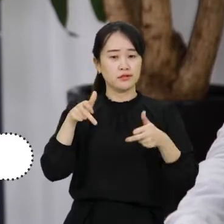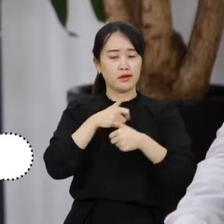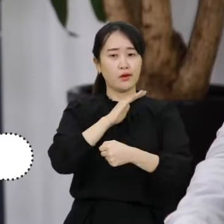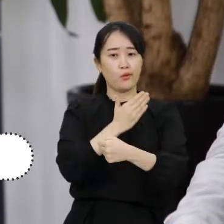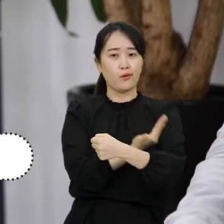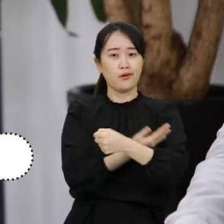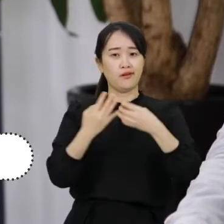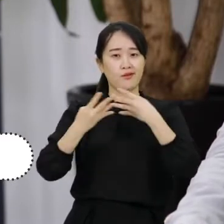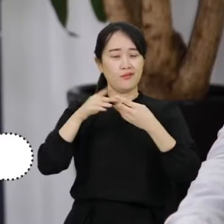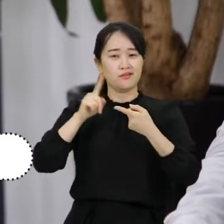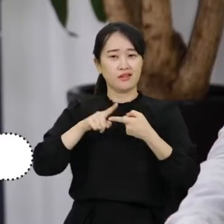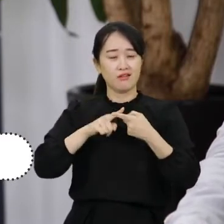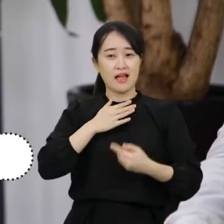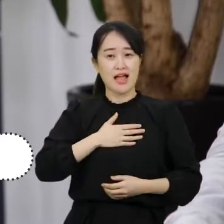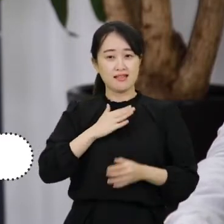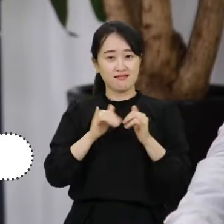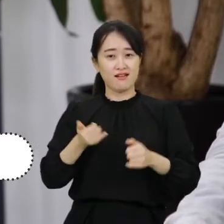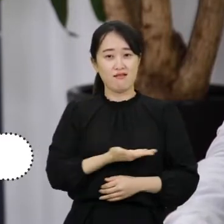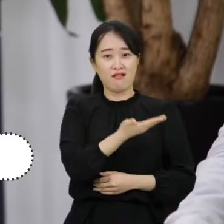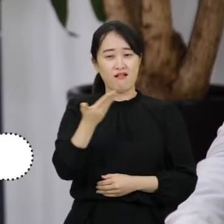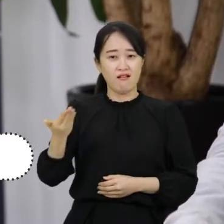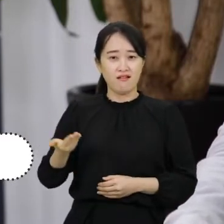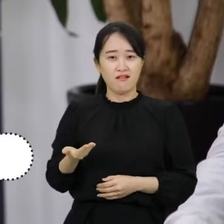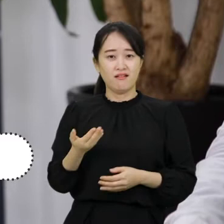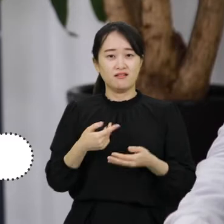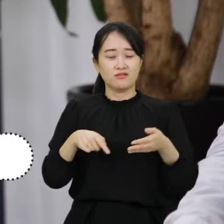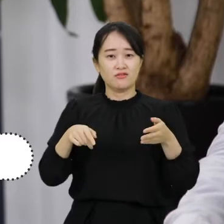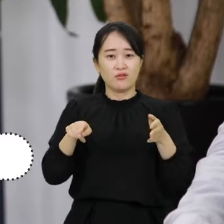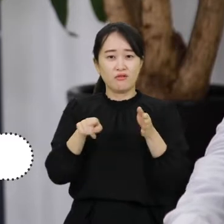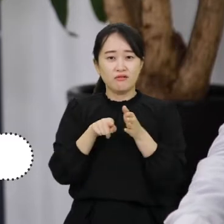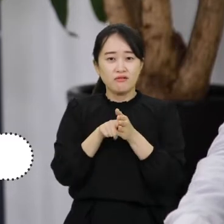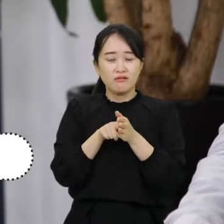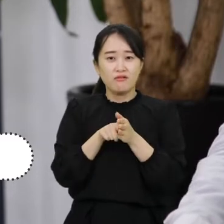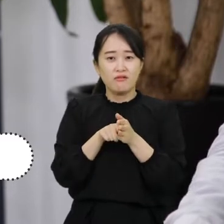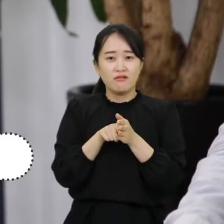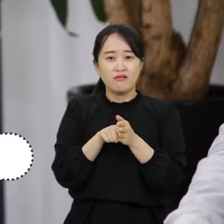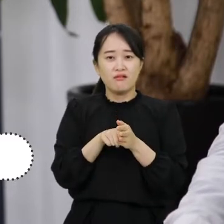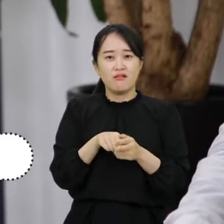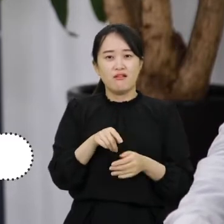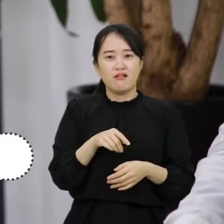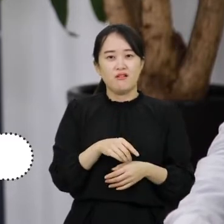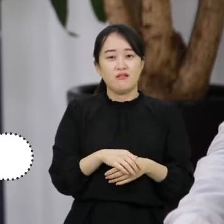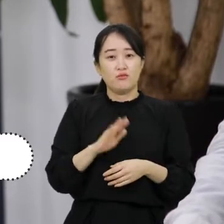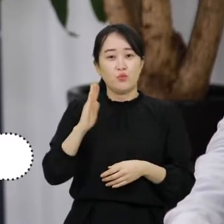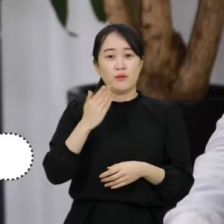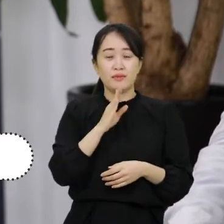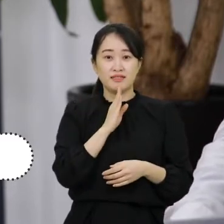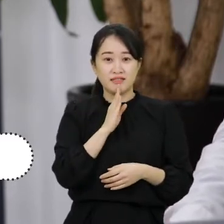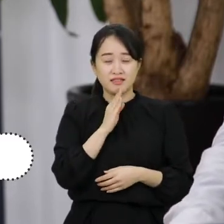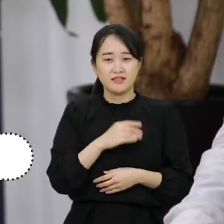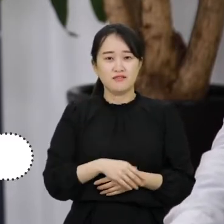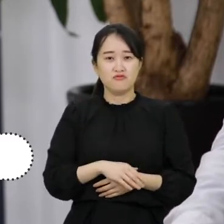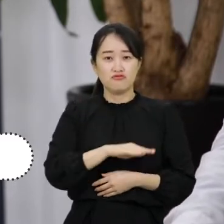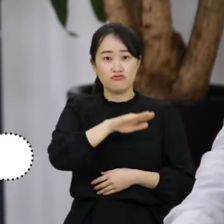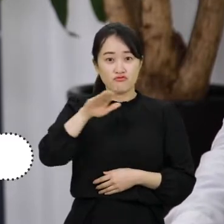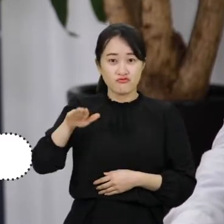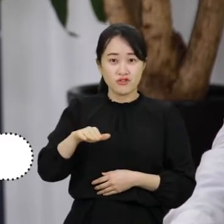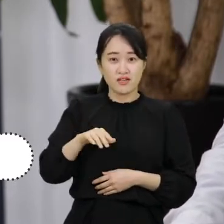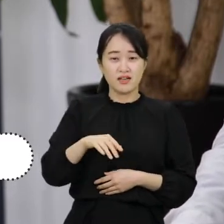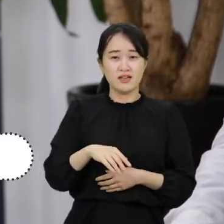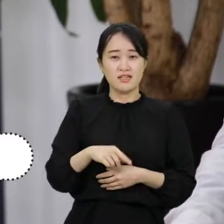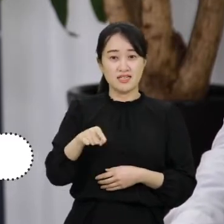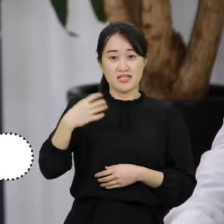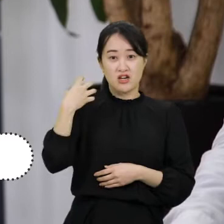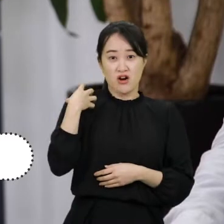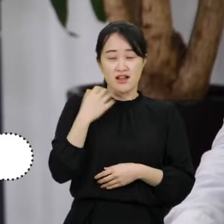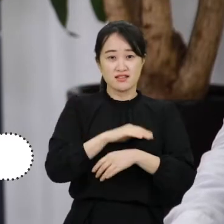또 장애인 권리 협약에 대해서 아시는 분들 하나하나가 저희를 비롯해서 소프트웨어가 될 수 있잖아요. 맞아요. 우리가